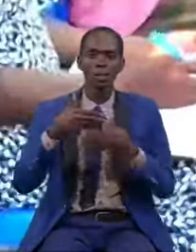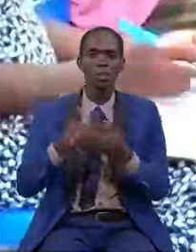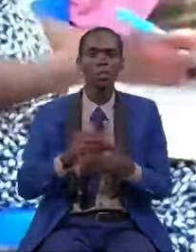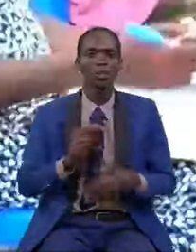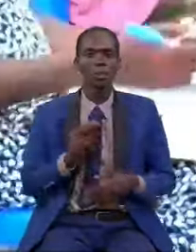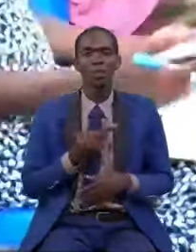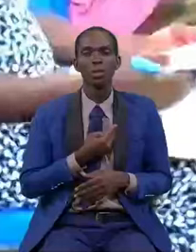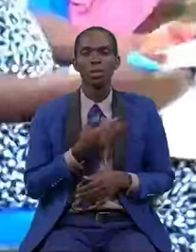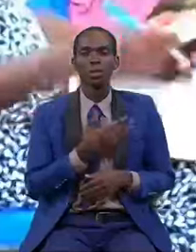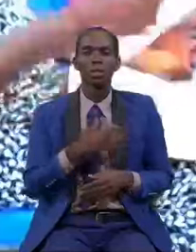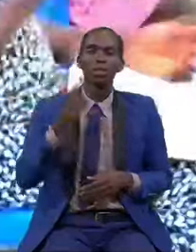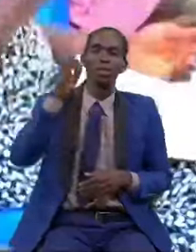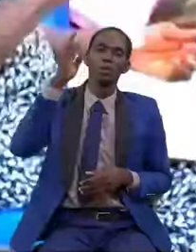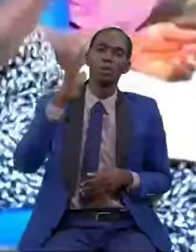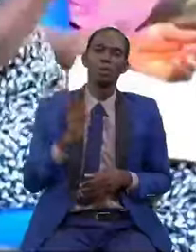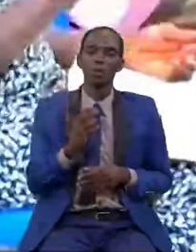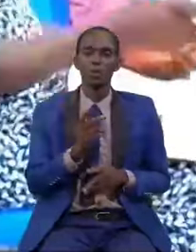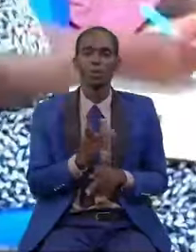Et Dieu nous soutient